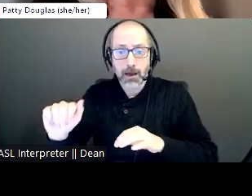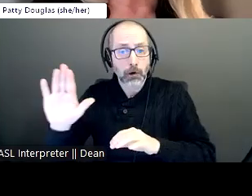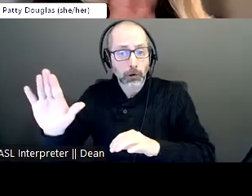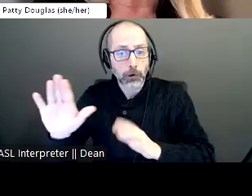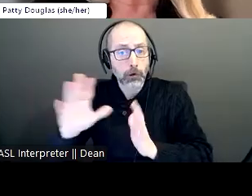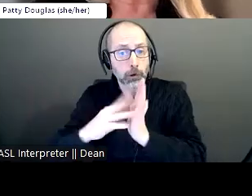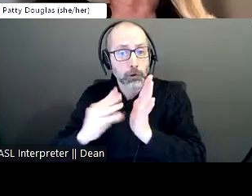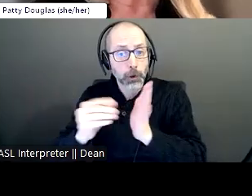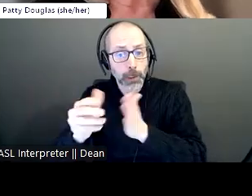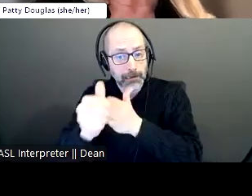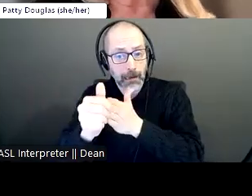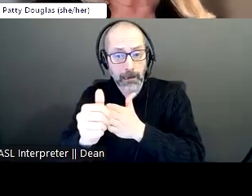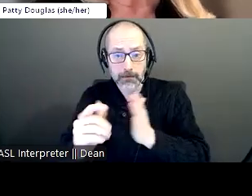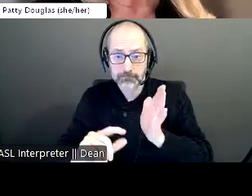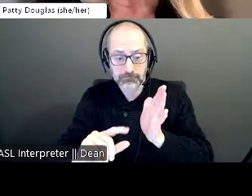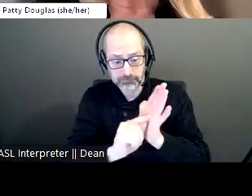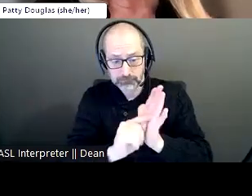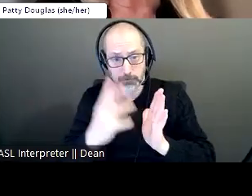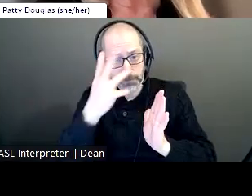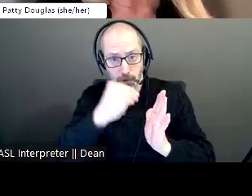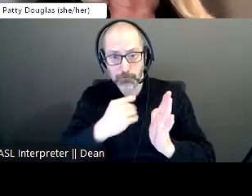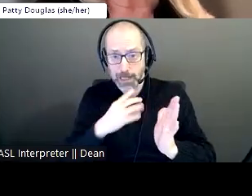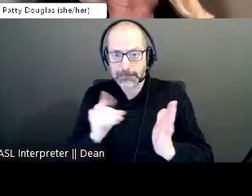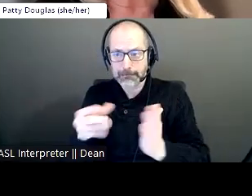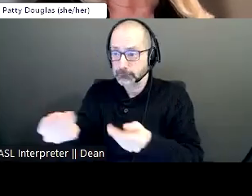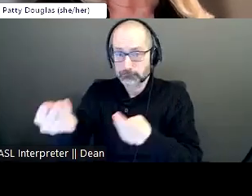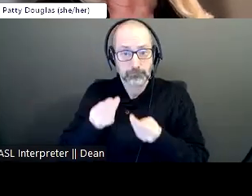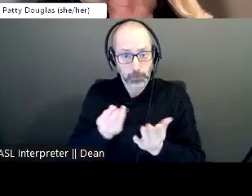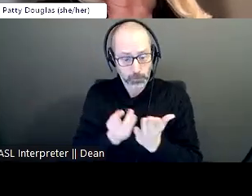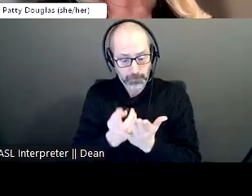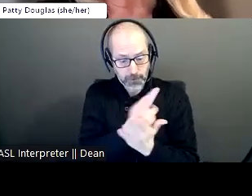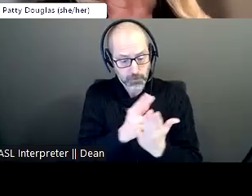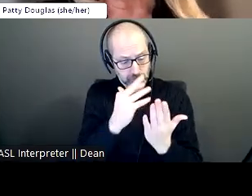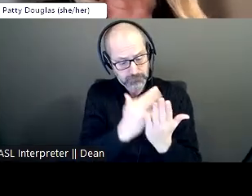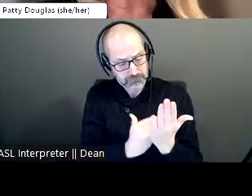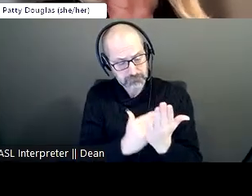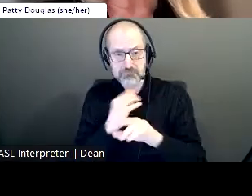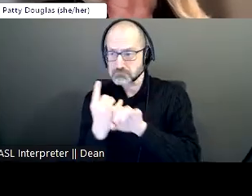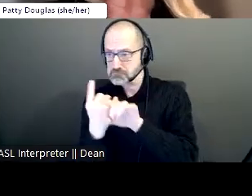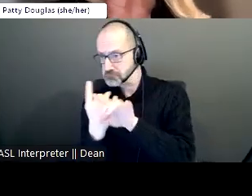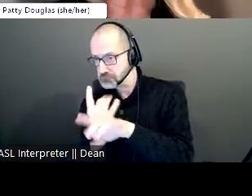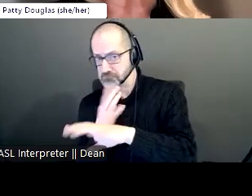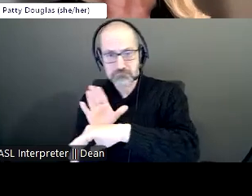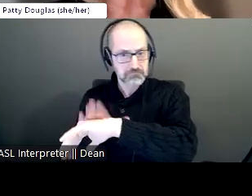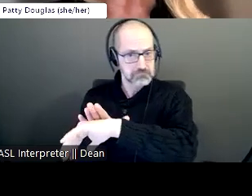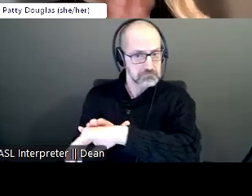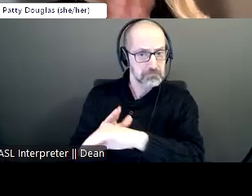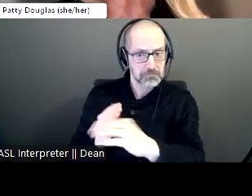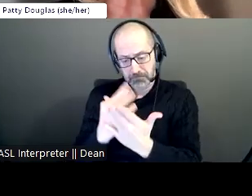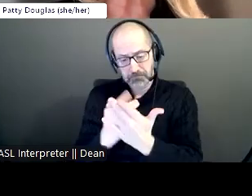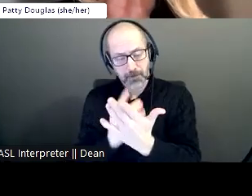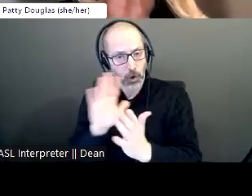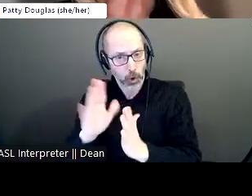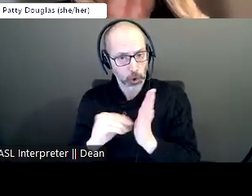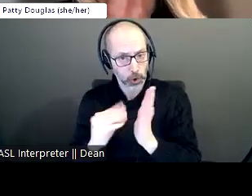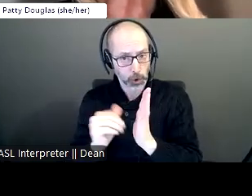Jenna avait vraiment développé un guide d'apprentissage merveilleux que j'ai eu l'occasion d'examiner. Et j'étais